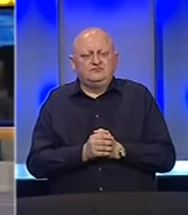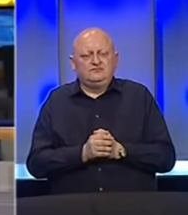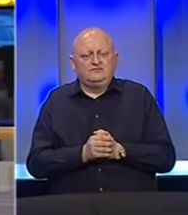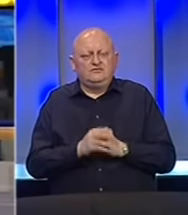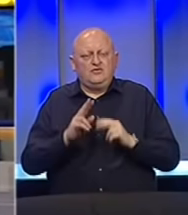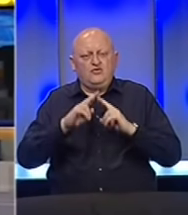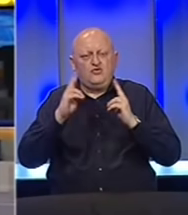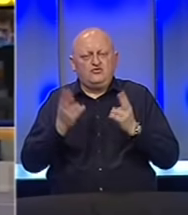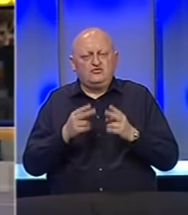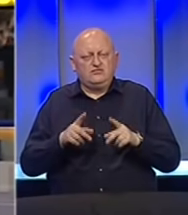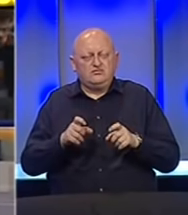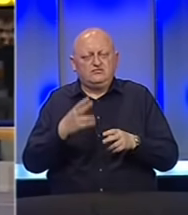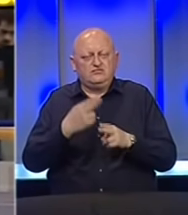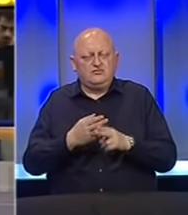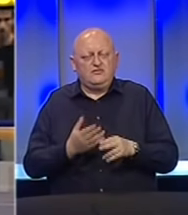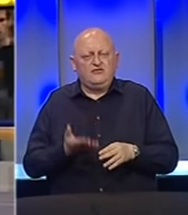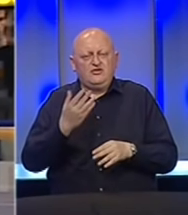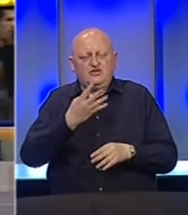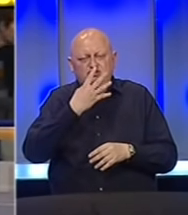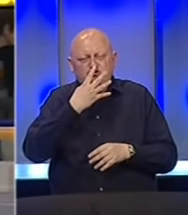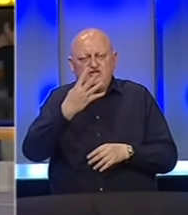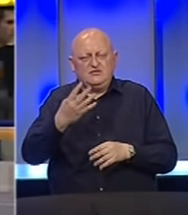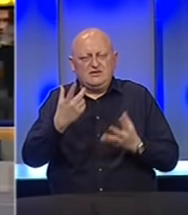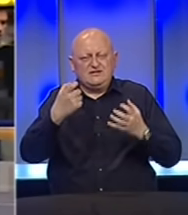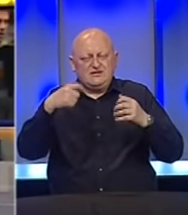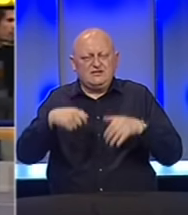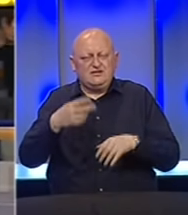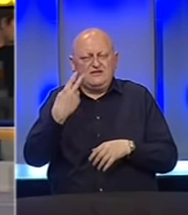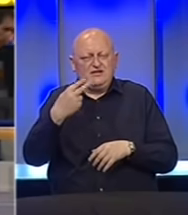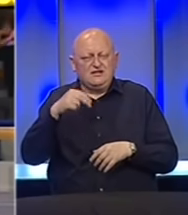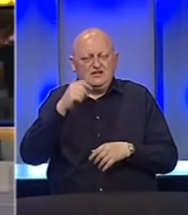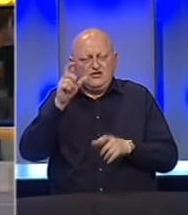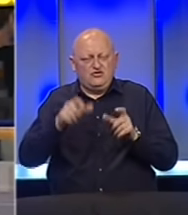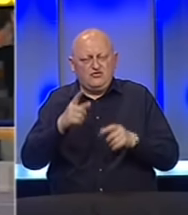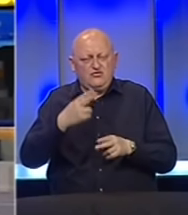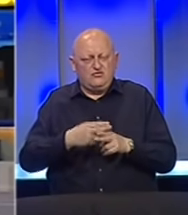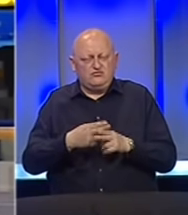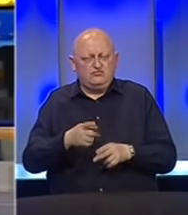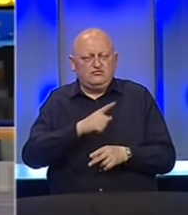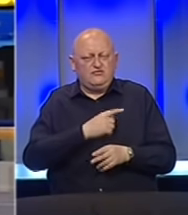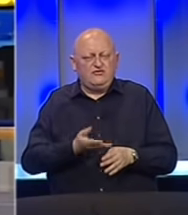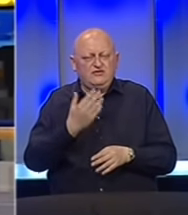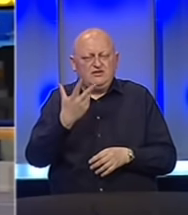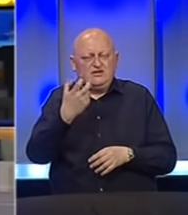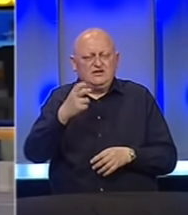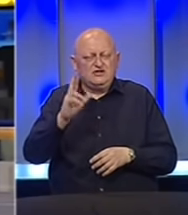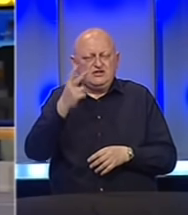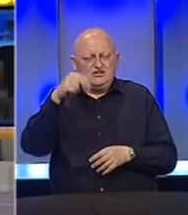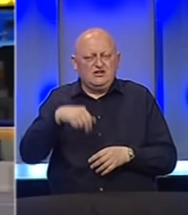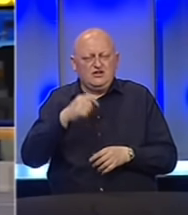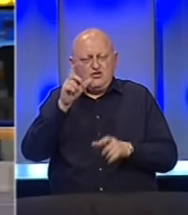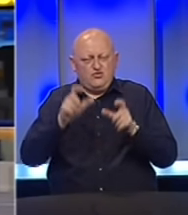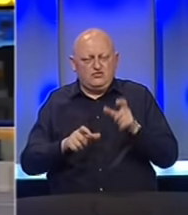U svijetu je koronavirusom zaraženo više od 4 miliona i 720.000 ljudi. Od ove bolesti preminulo je više od 313.000